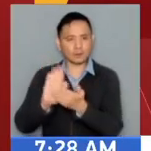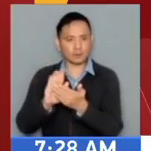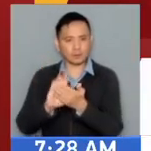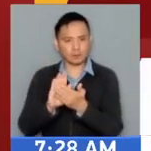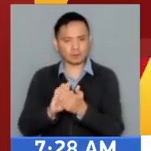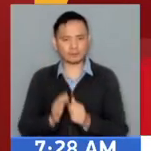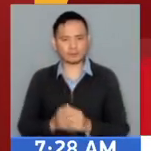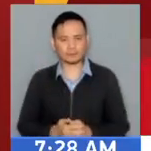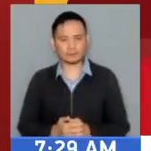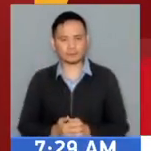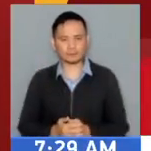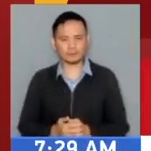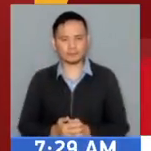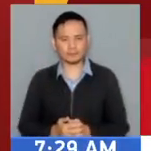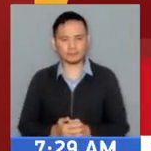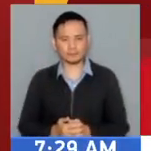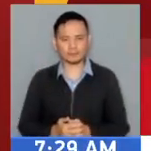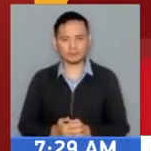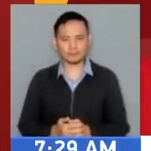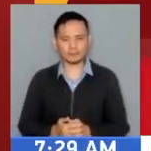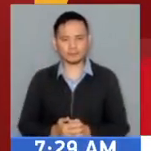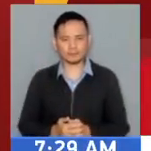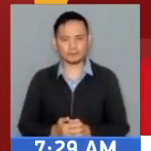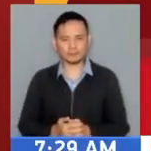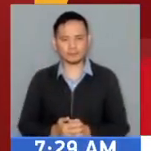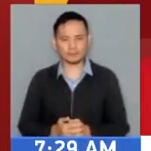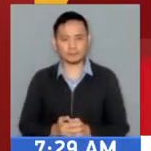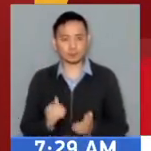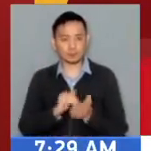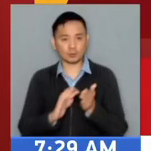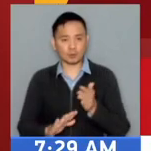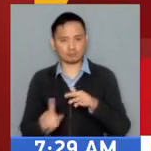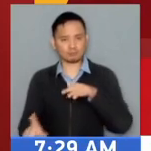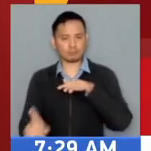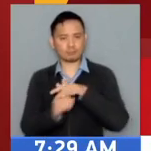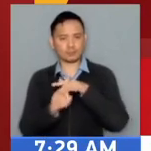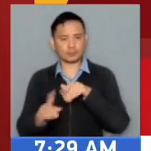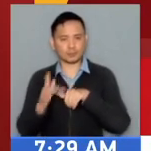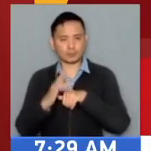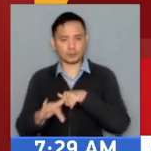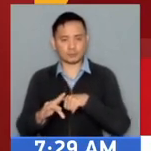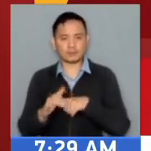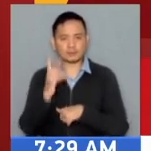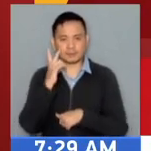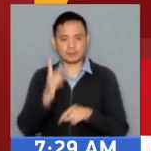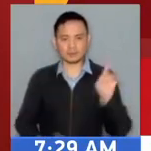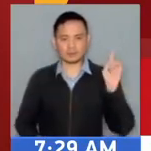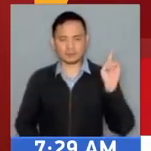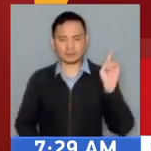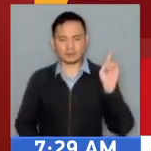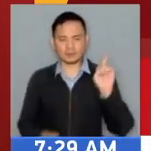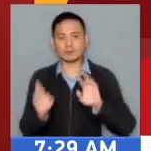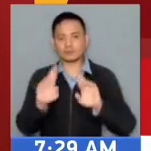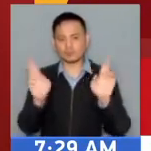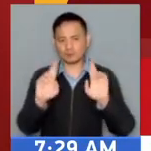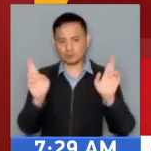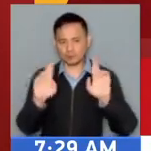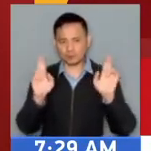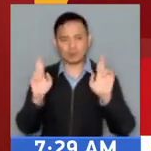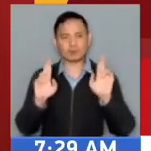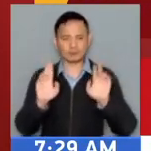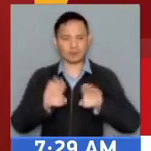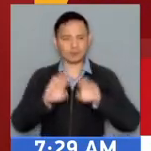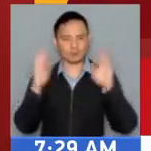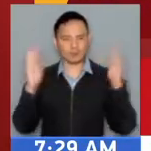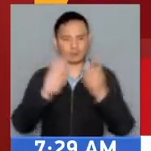araw maagang dumating ang mga mag-aaral ng Davao City National High School na handa na sa pagsisimula ng pasukan nagkaroon ng flag racing